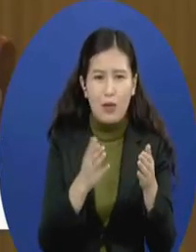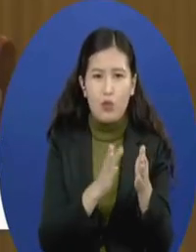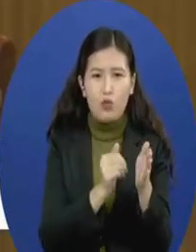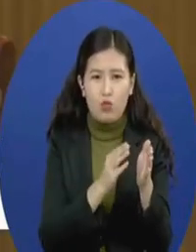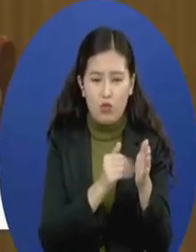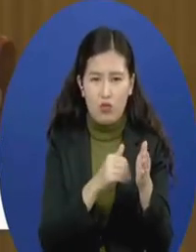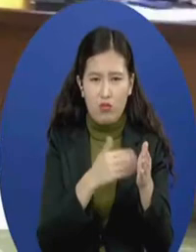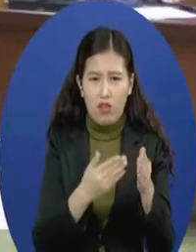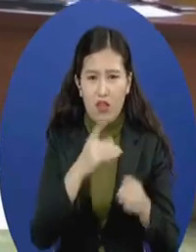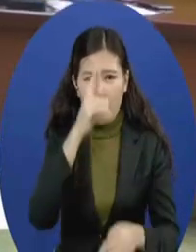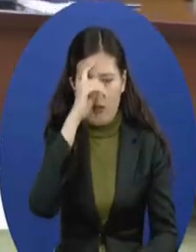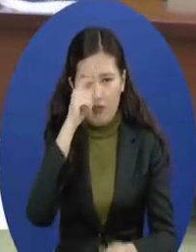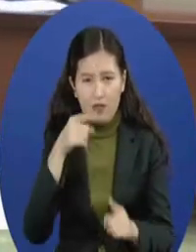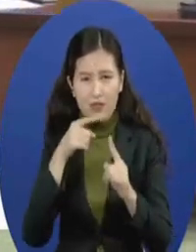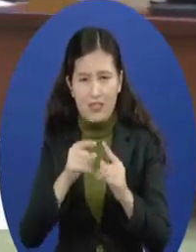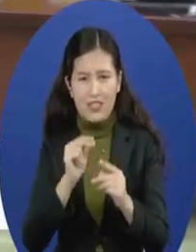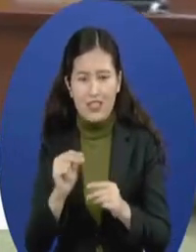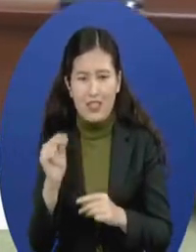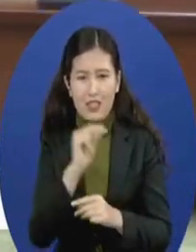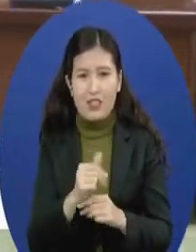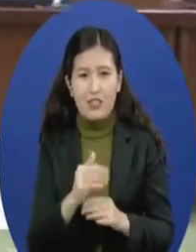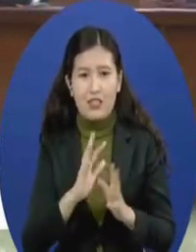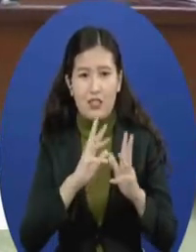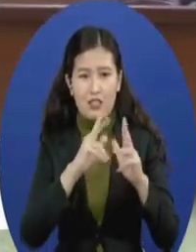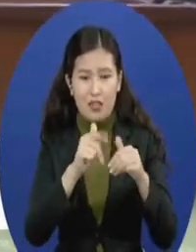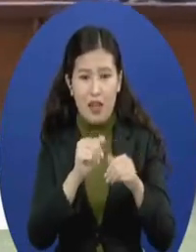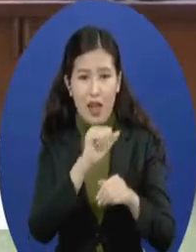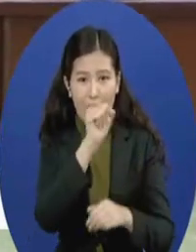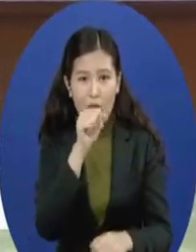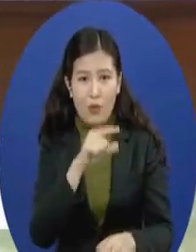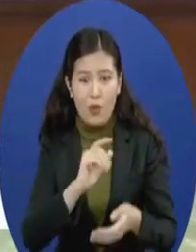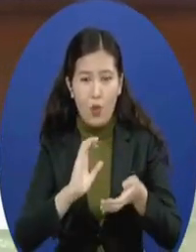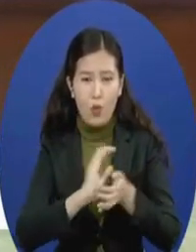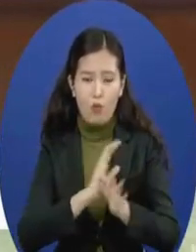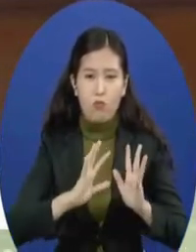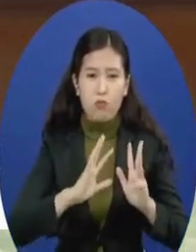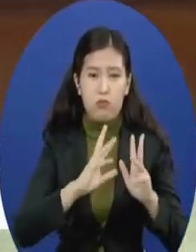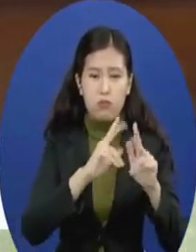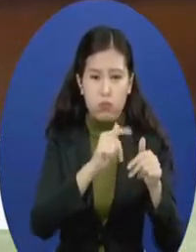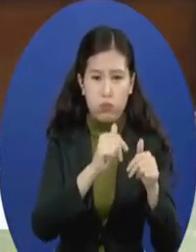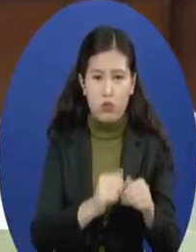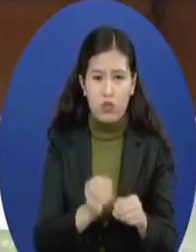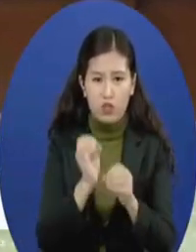чанарыг сайжруулж, тулгамдсан асуудлуудыг цаг тухайд нь шийдвэрлэх шинжилгээний аппарат,